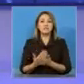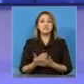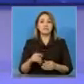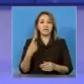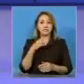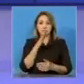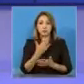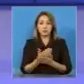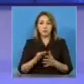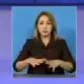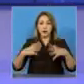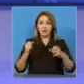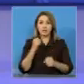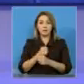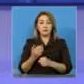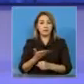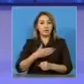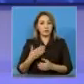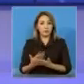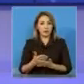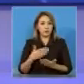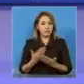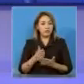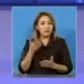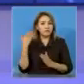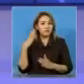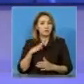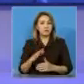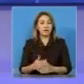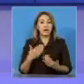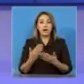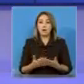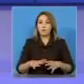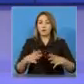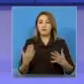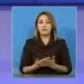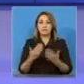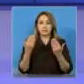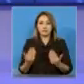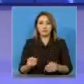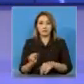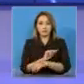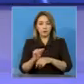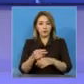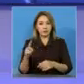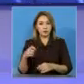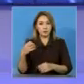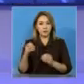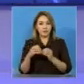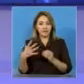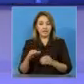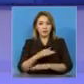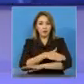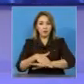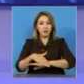сезон. Такая масштабная работа в нашем регионе уже не проходила давно. Более того, на сегодня отремонтированы 115